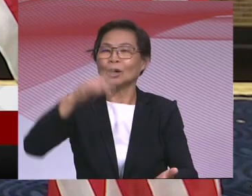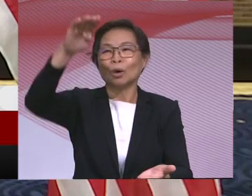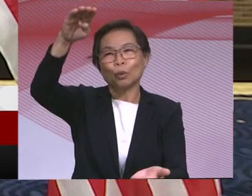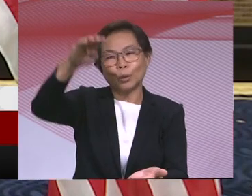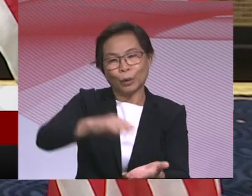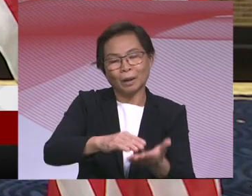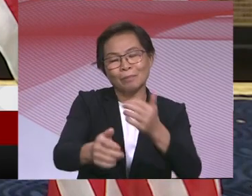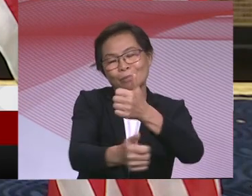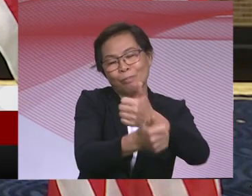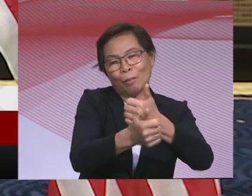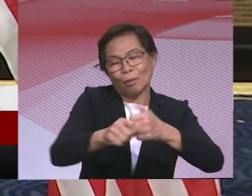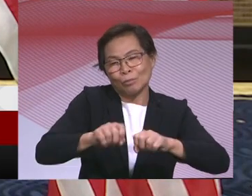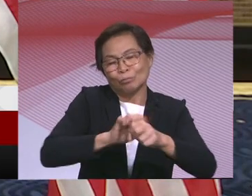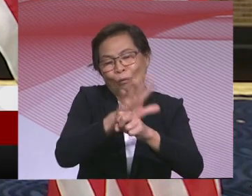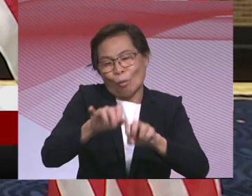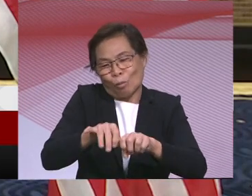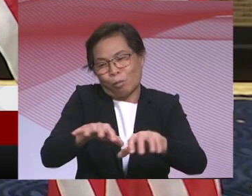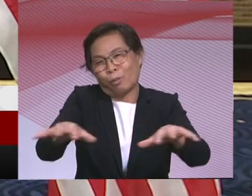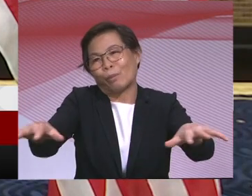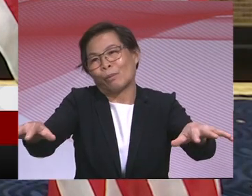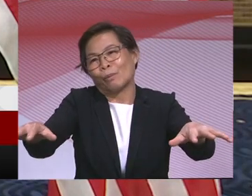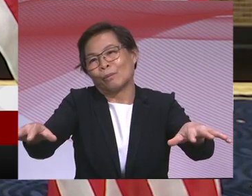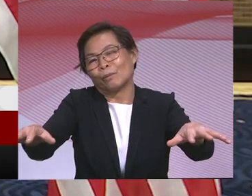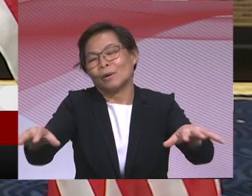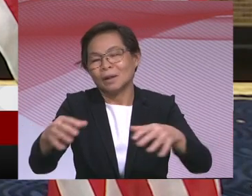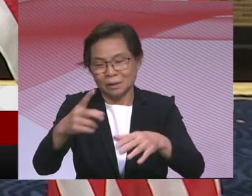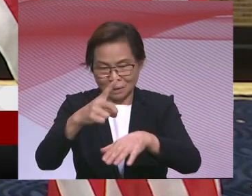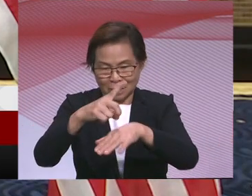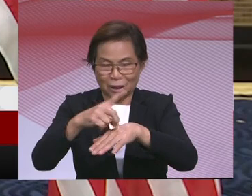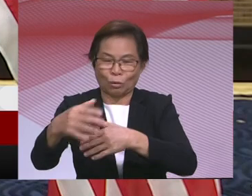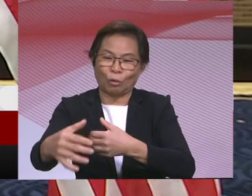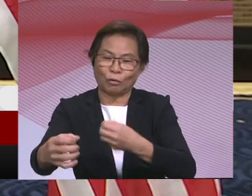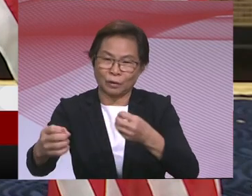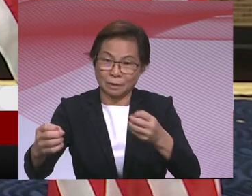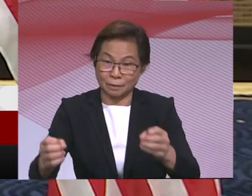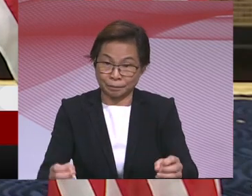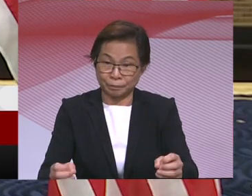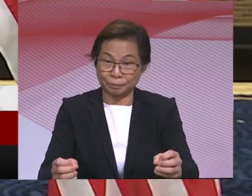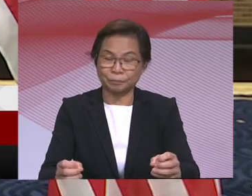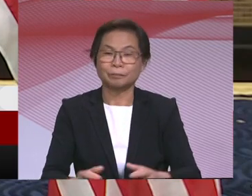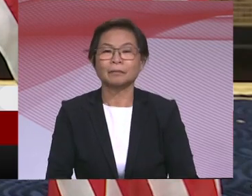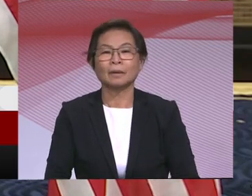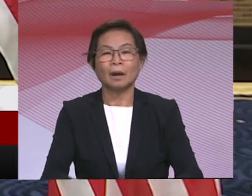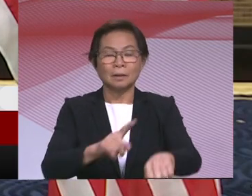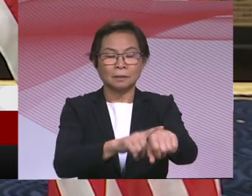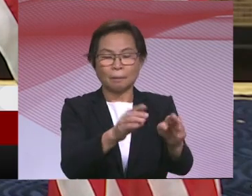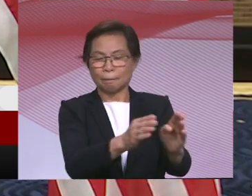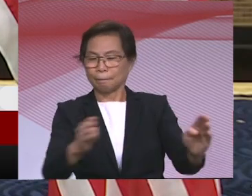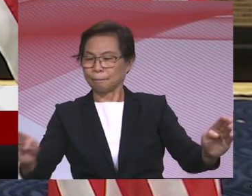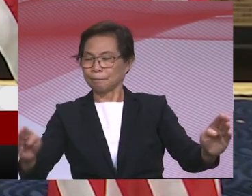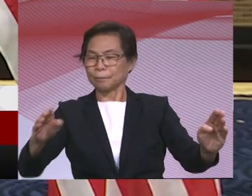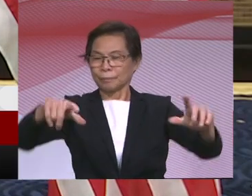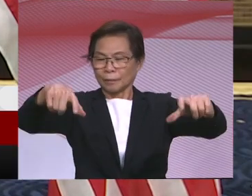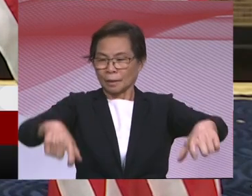risiko jacket and comics mablas di tempat kerja di sepanjang pelaksanaan PKB